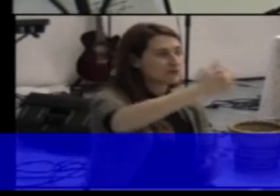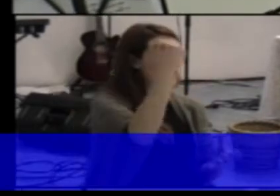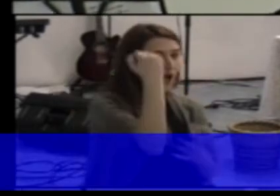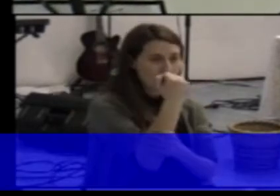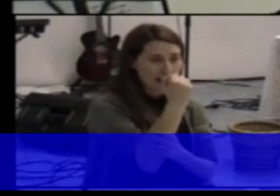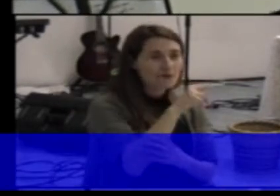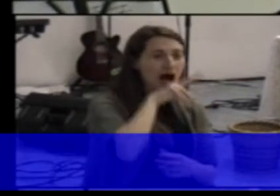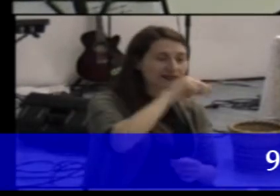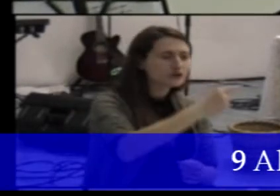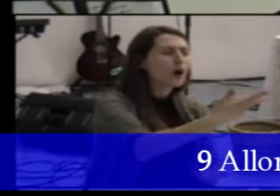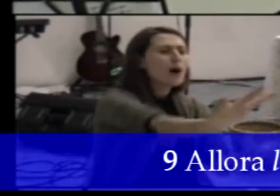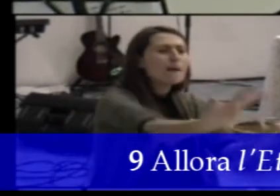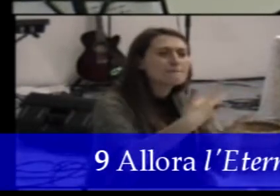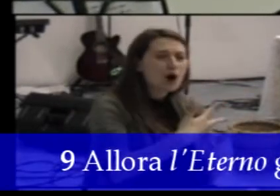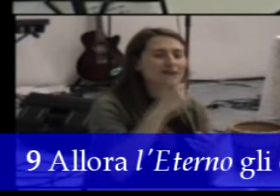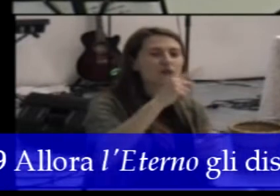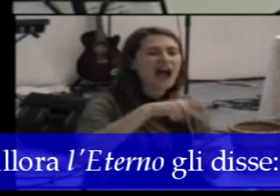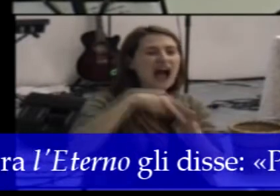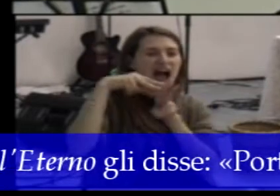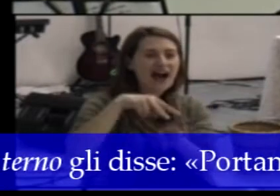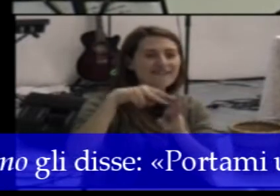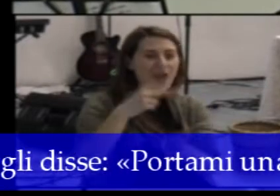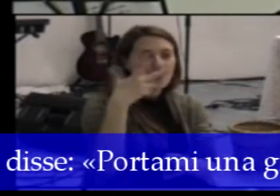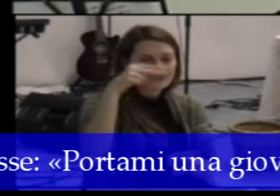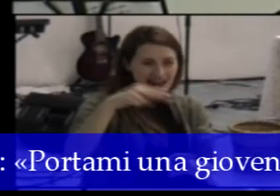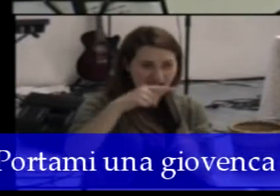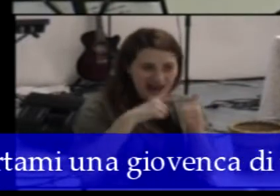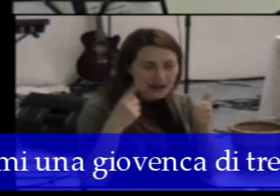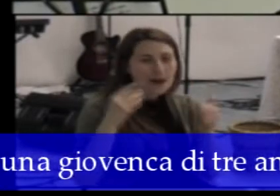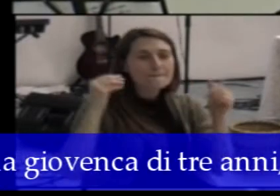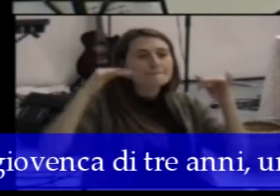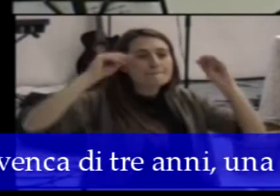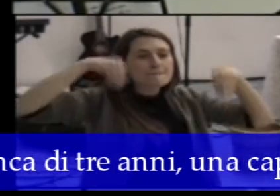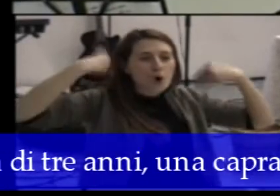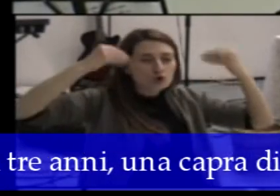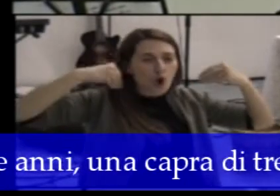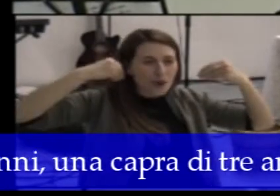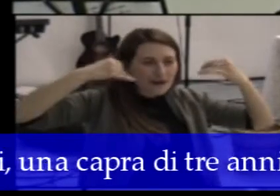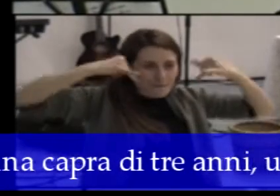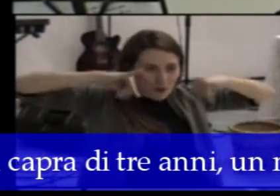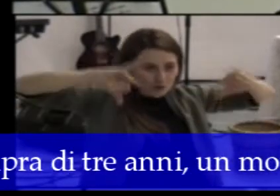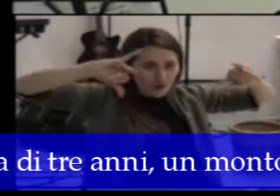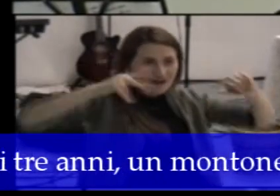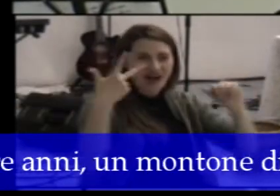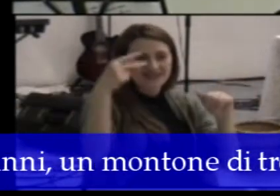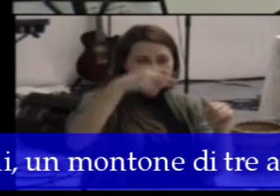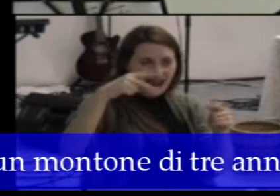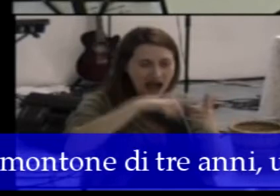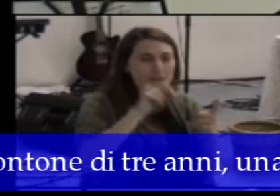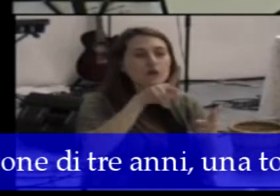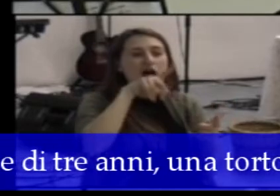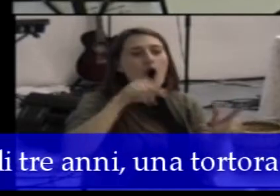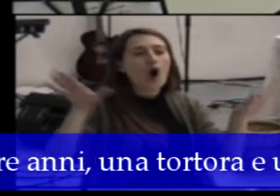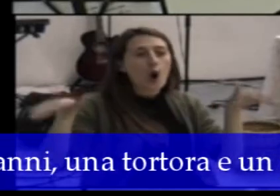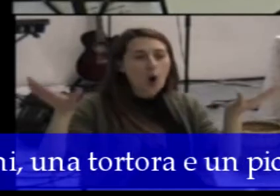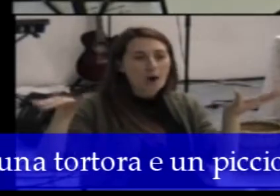una giovenca di 3 anni, una capra di 3 anni, un montone di 3 anni, una tortora e un piccione giovane. Allora Abramo gli